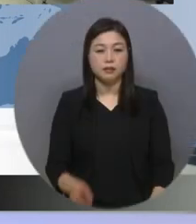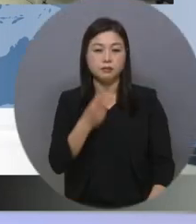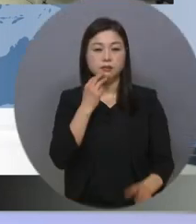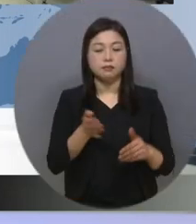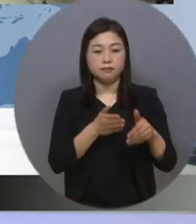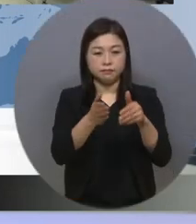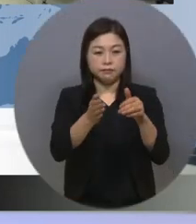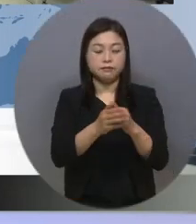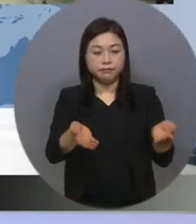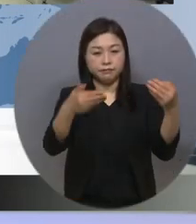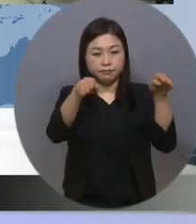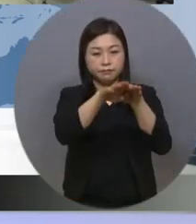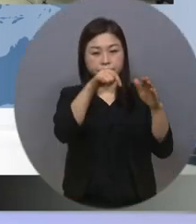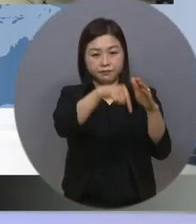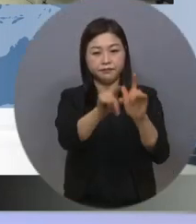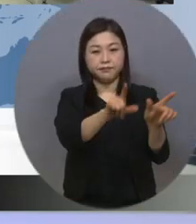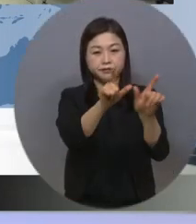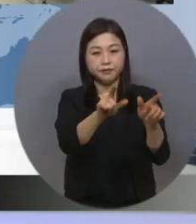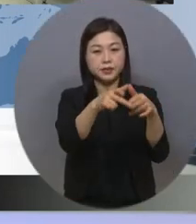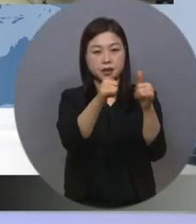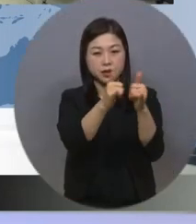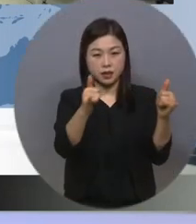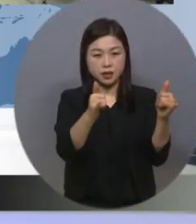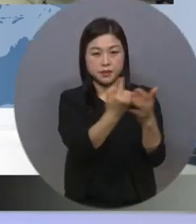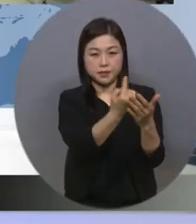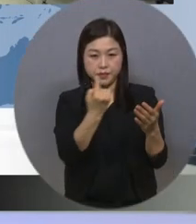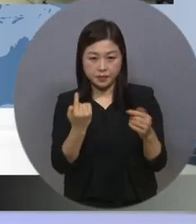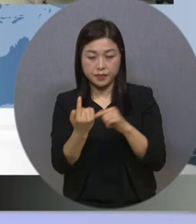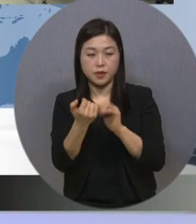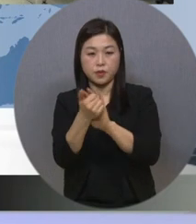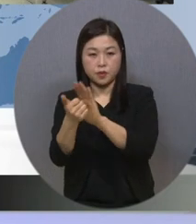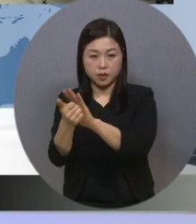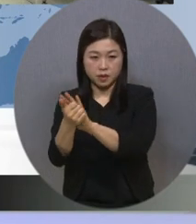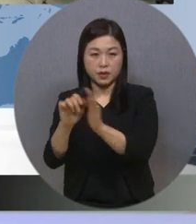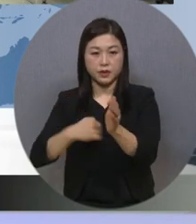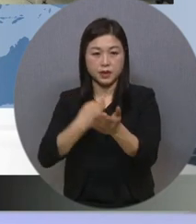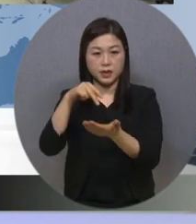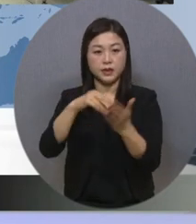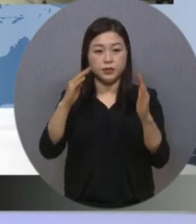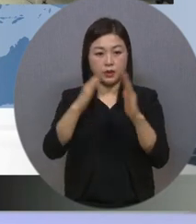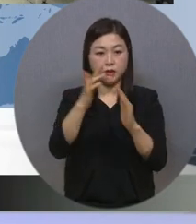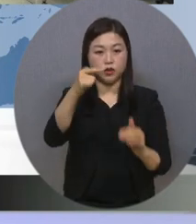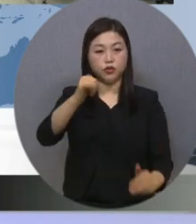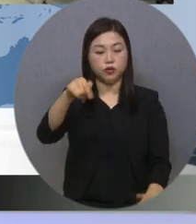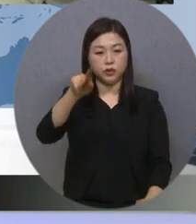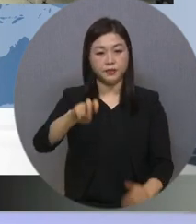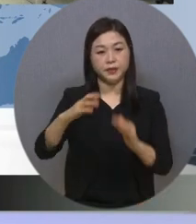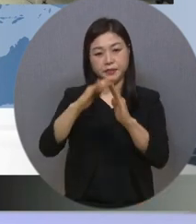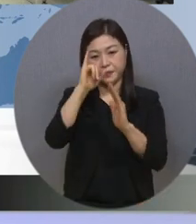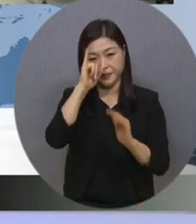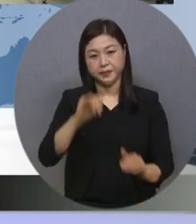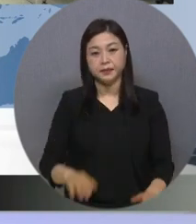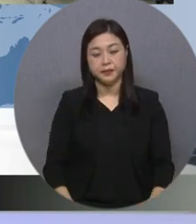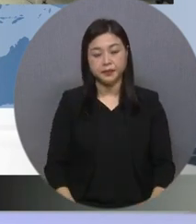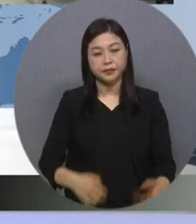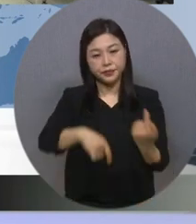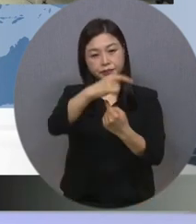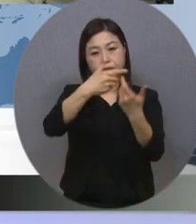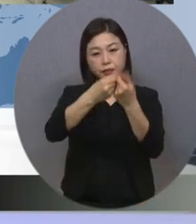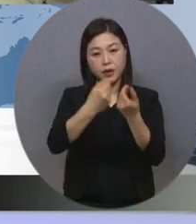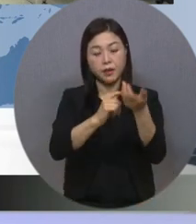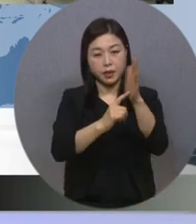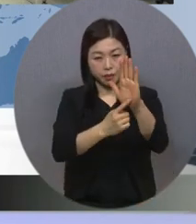경기도에는 시설에 거주하는 장애인의 홀로서기를 돕기 위한 자립주택, 누림하우스가 있는데요. 운영 사례를